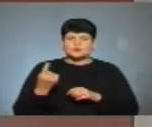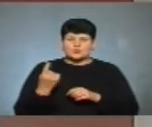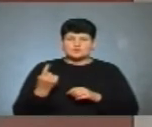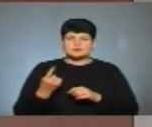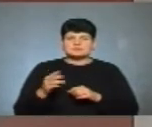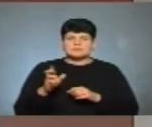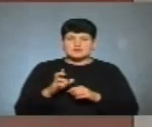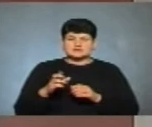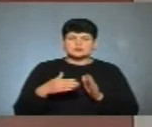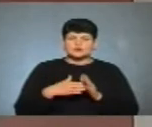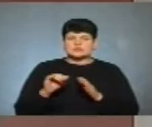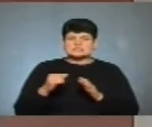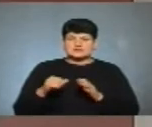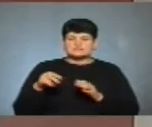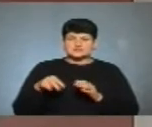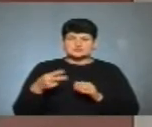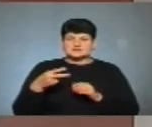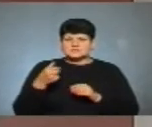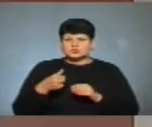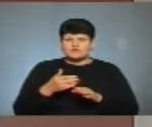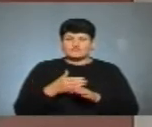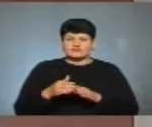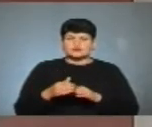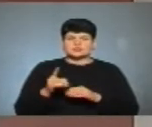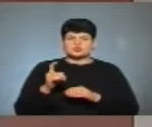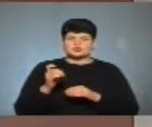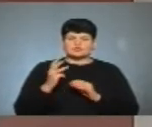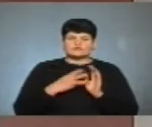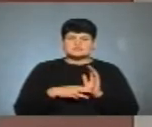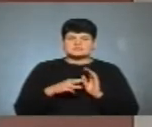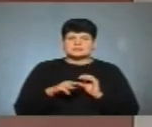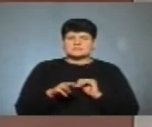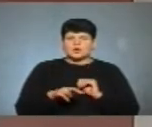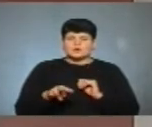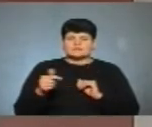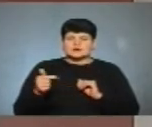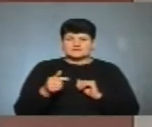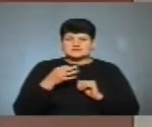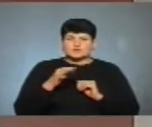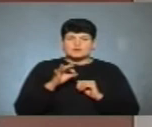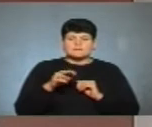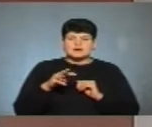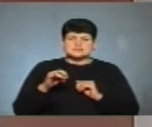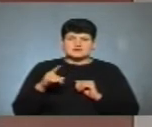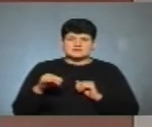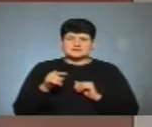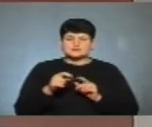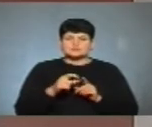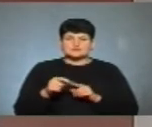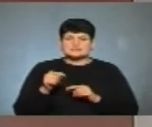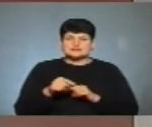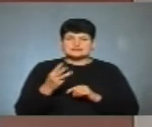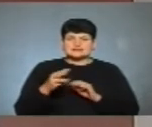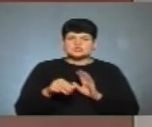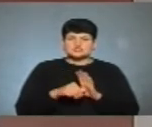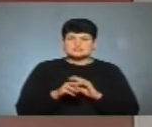з березня по серпень 2020 року виділили майже 180 мільйонів гривень, розповіла Ольга Мазаєва. За її словами, з них